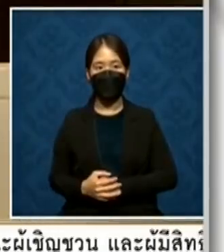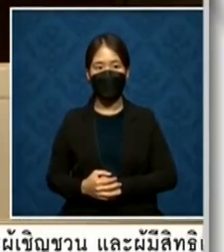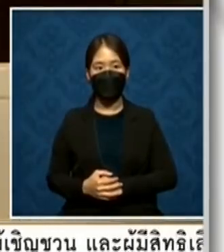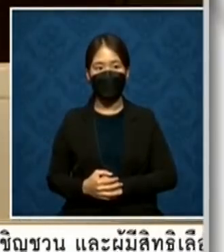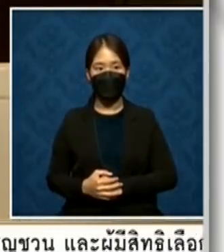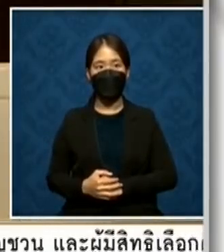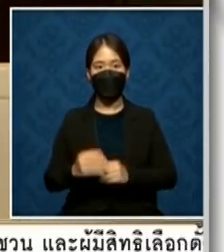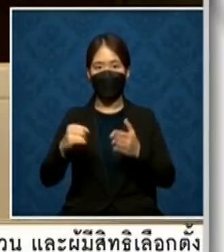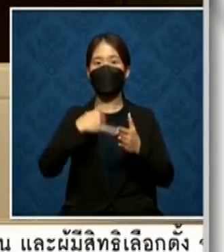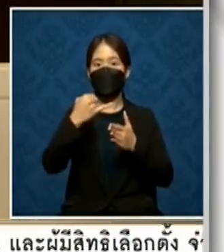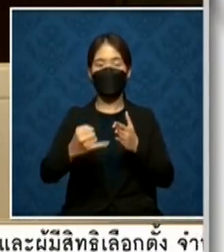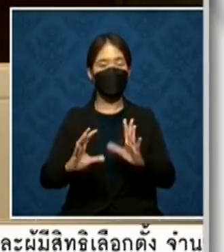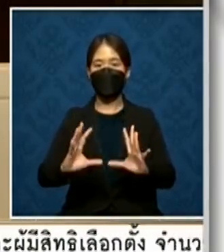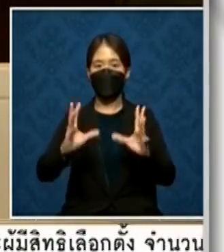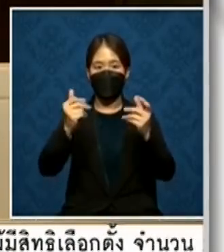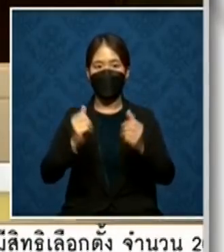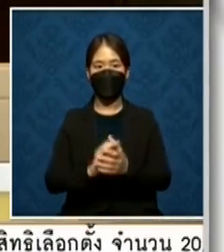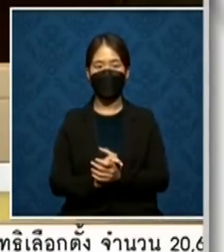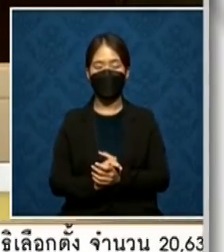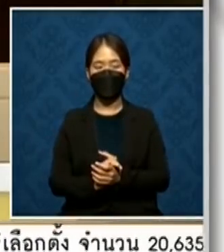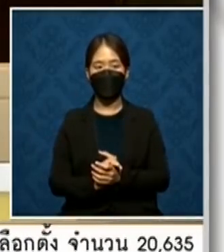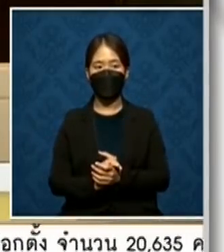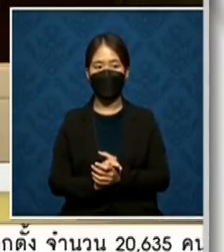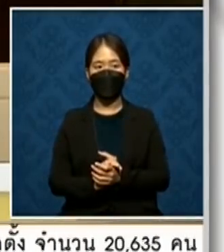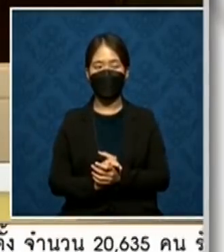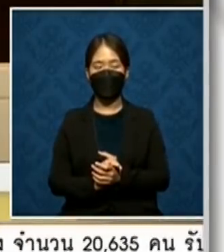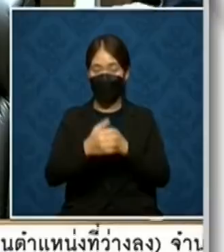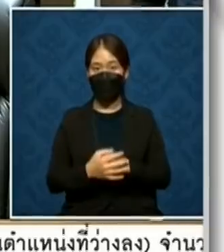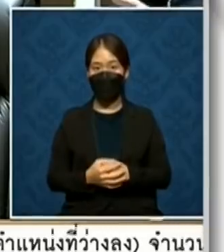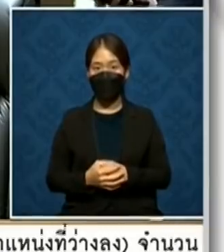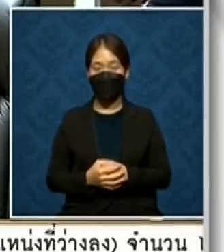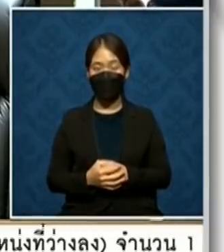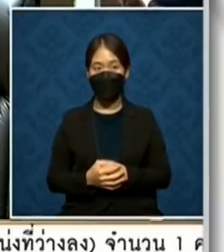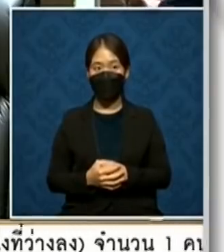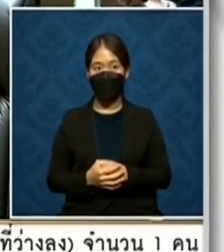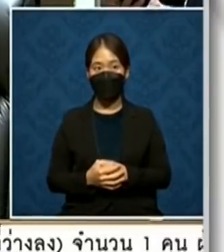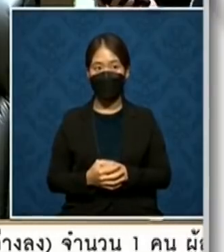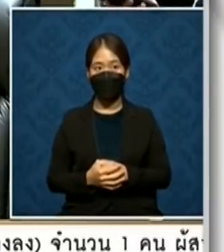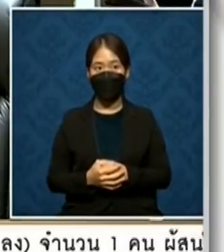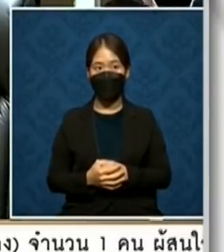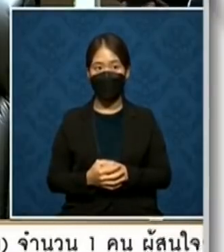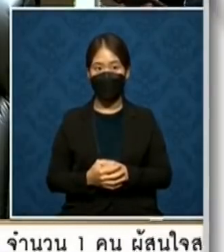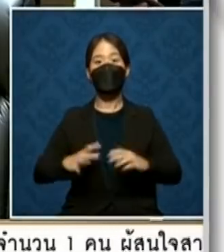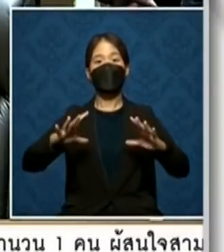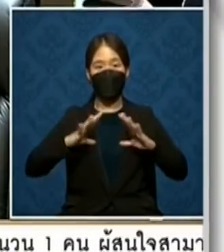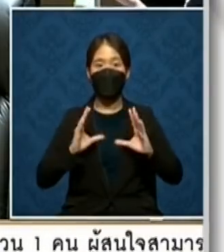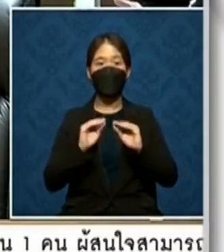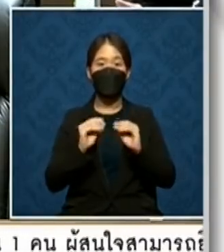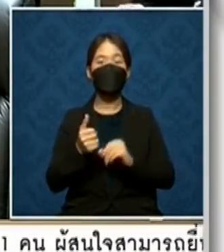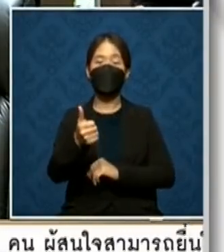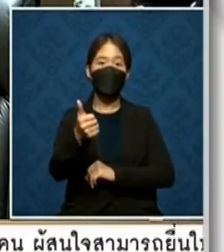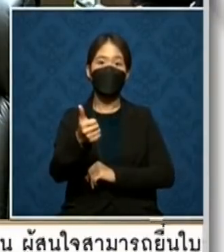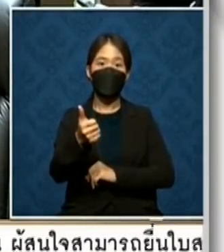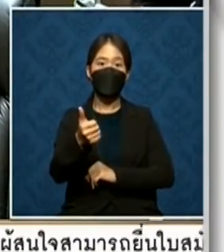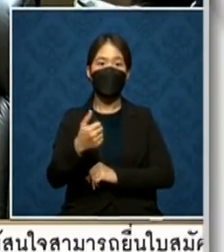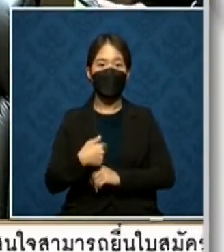ถือว่าไม่ขาดประชุมแล้วแต่เวลาลงมติแต่ละเรื่องนั้นมันก็ไม่เรียกว่าขาดประชุม